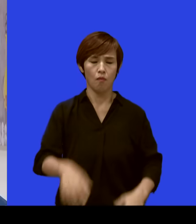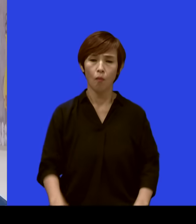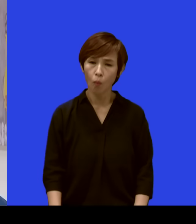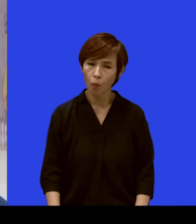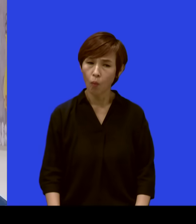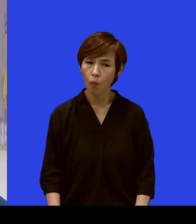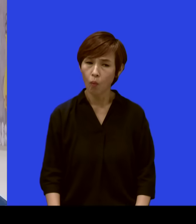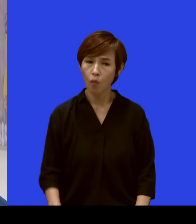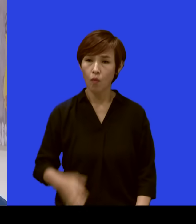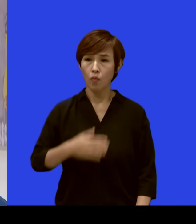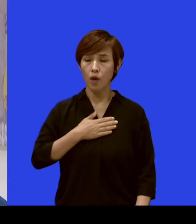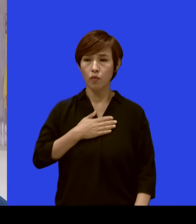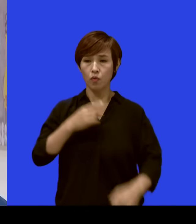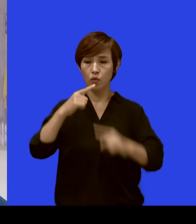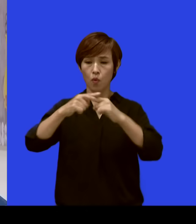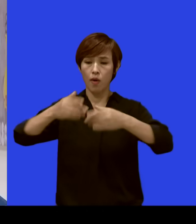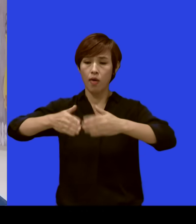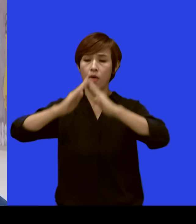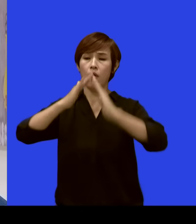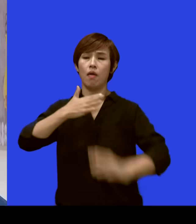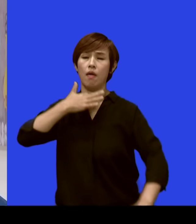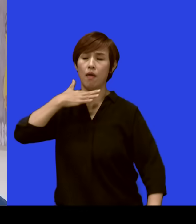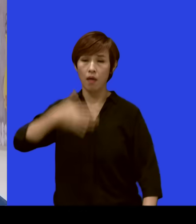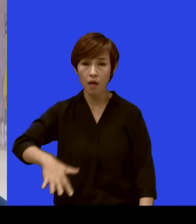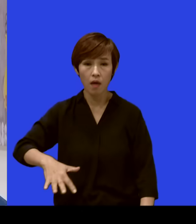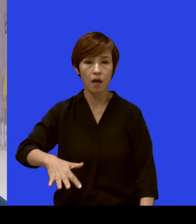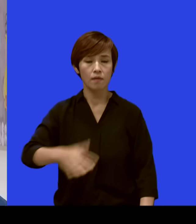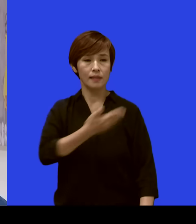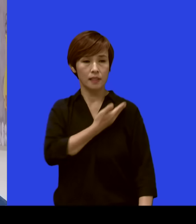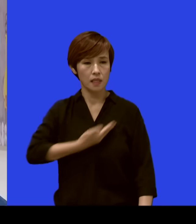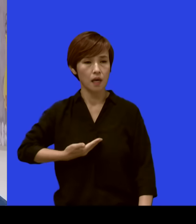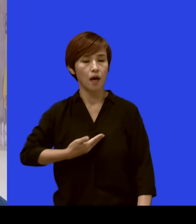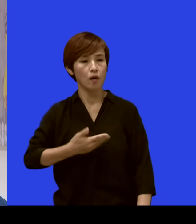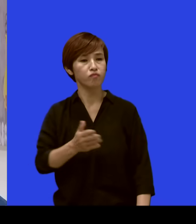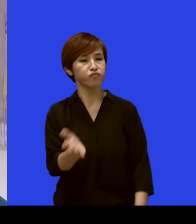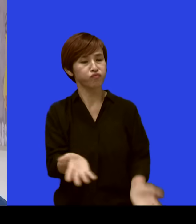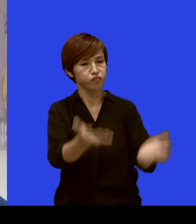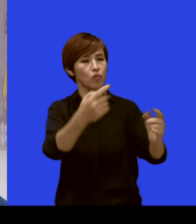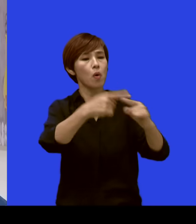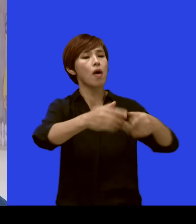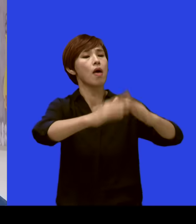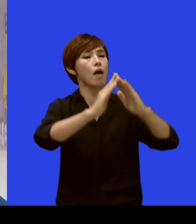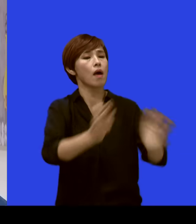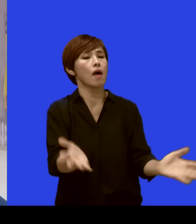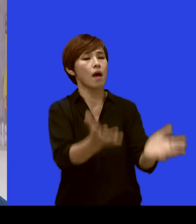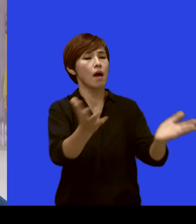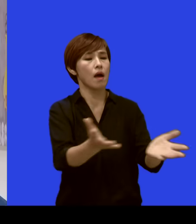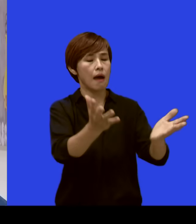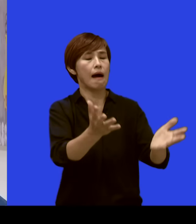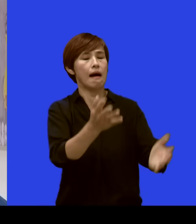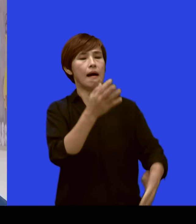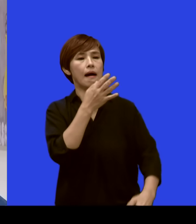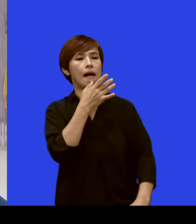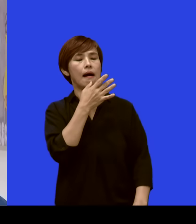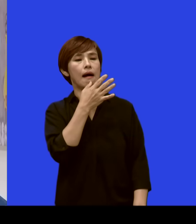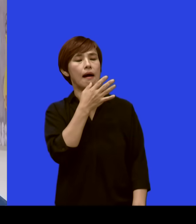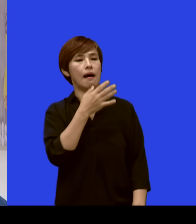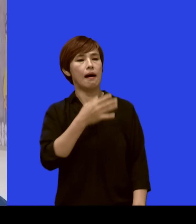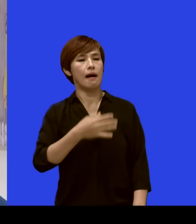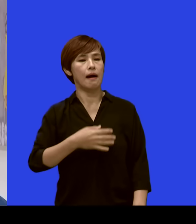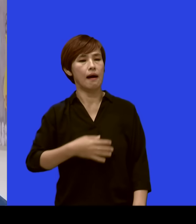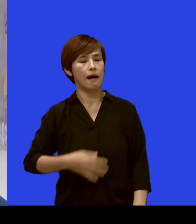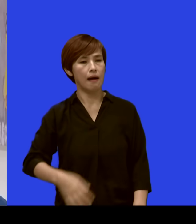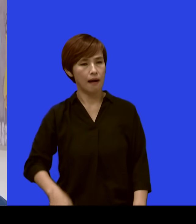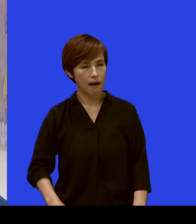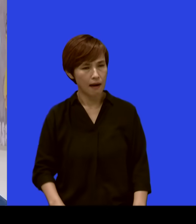보니까는 저는 한 번도 개척을 안 해봤는데 제 제자들은 이제 사주를 보내서 어려운 개척을 하게 하잖아요. 그게 어느